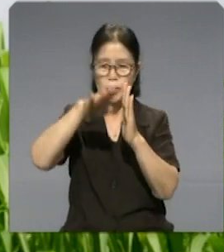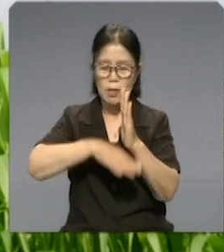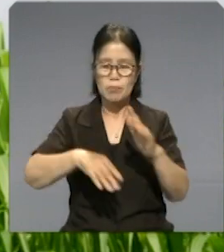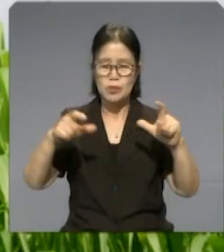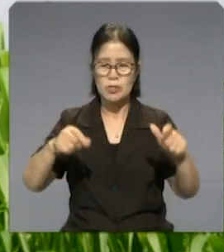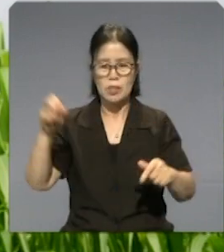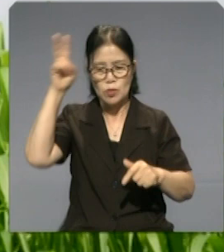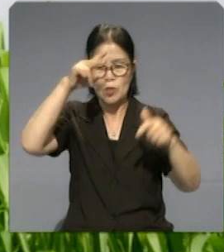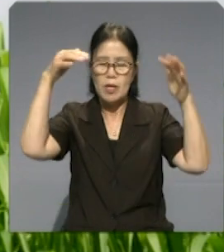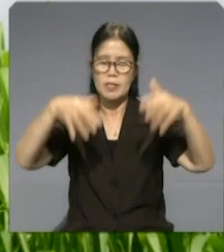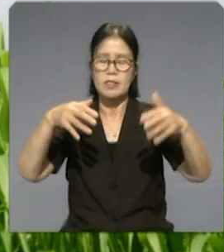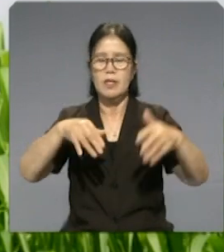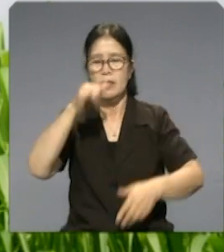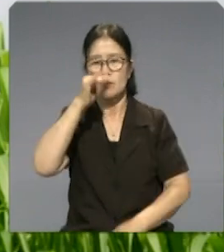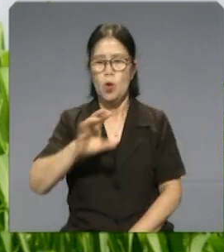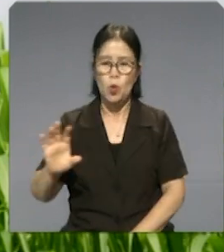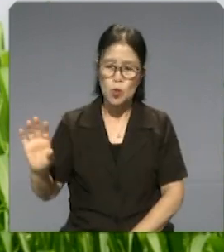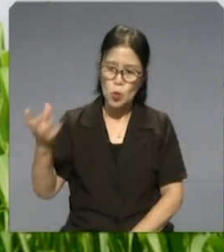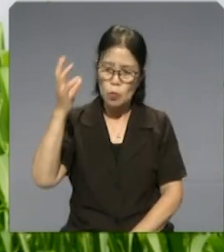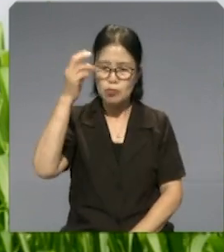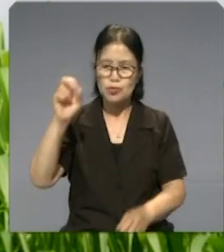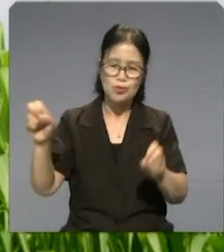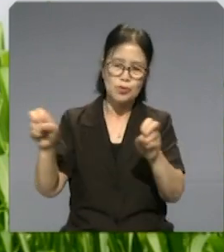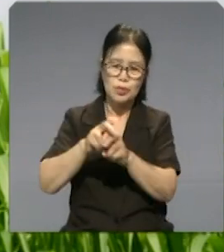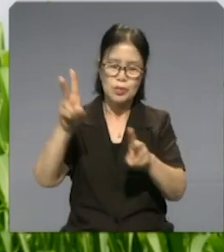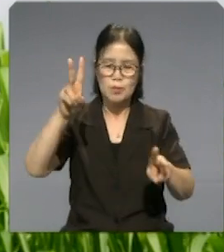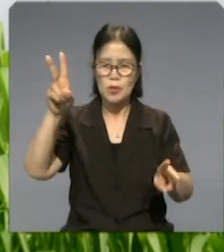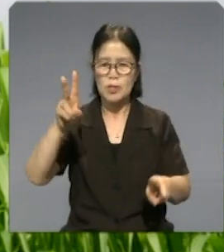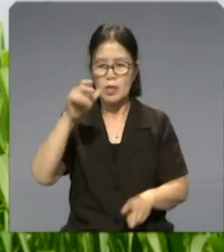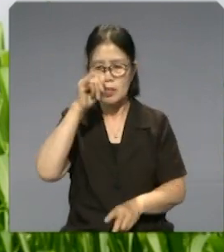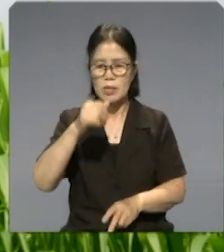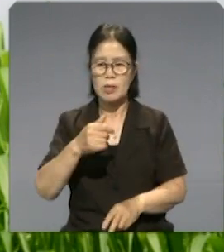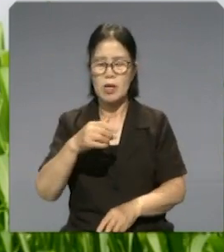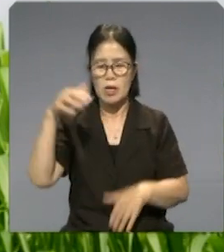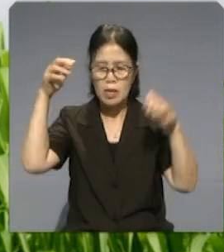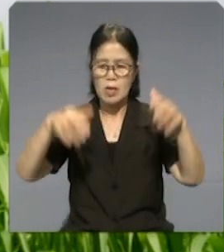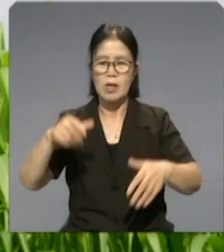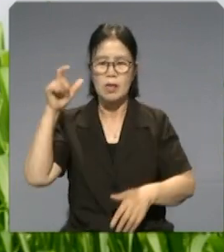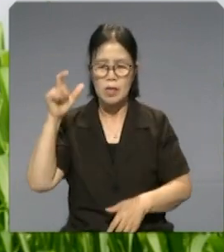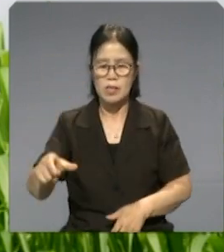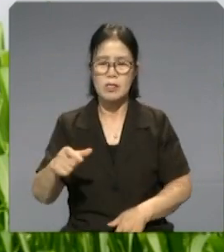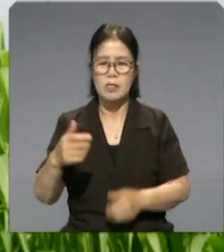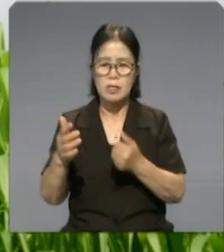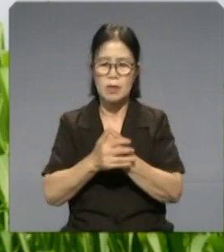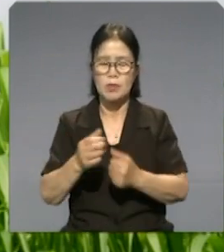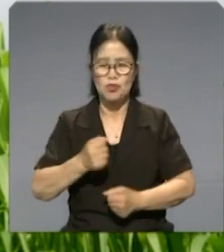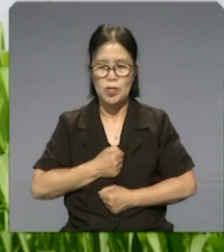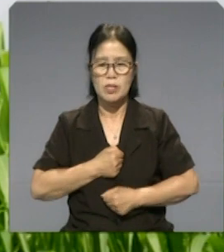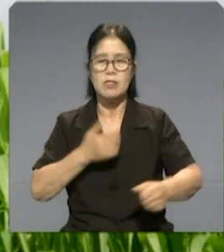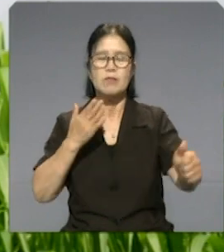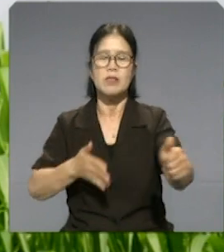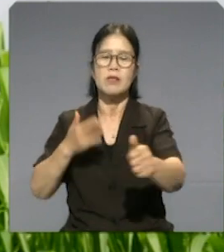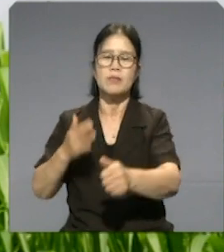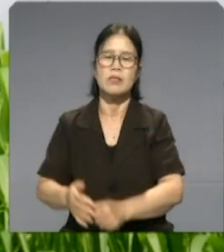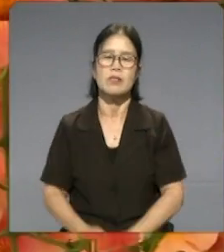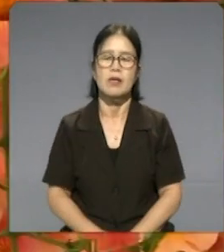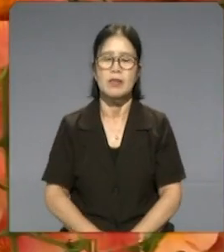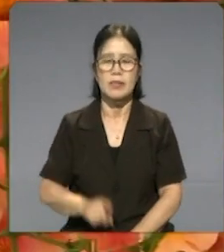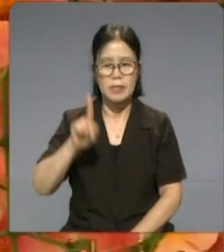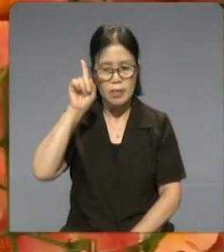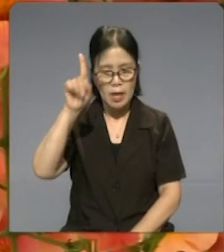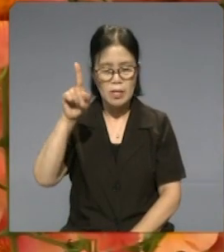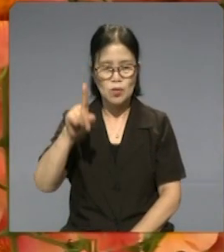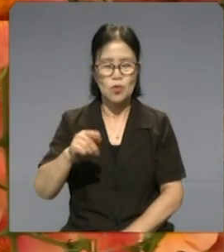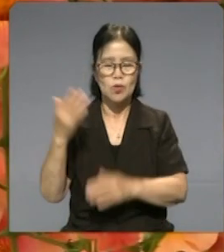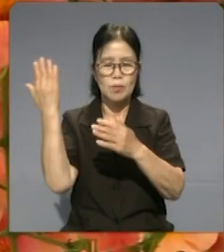소나기가 지나겠는데요 돌풍과 천둥번개를 동반해 매우 강하게 내릴 수 있어서 유의하시길 바랍니다 내일도